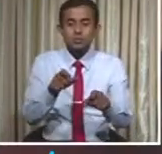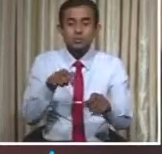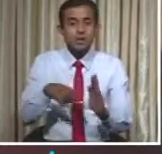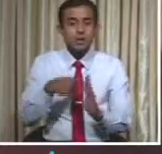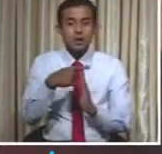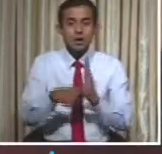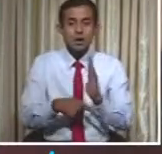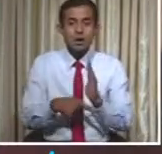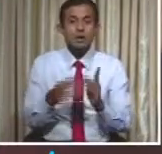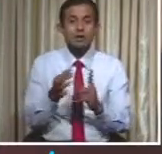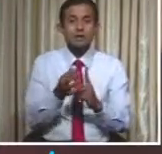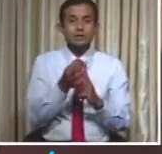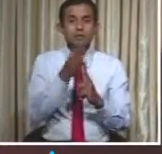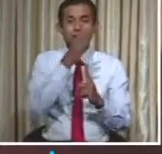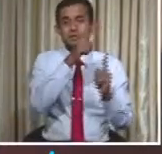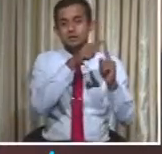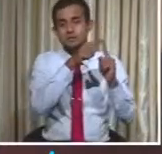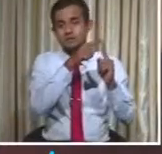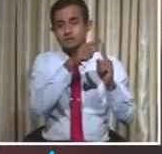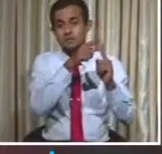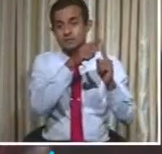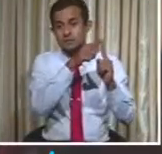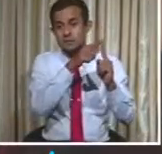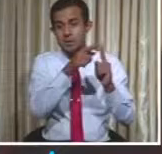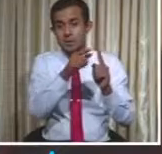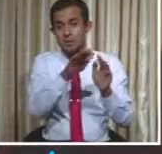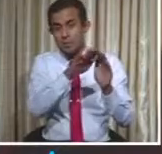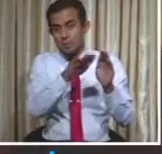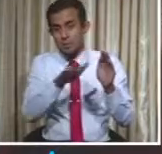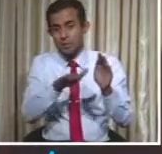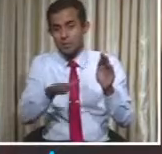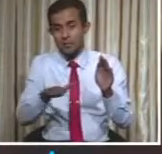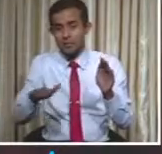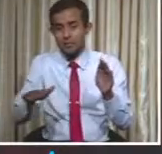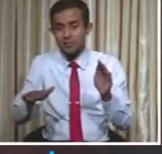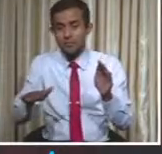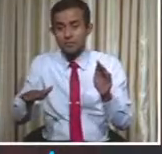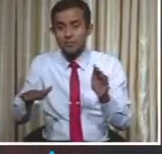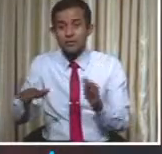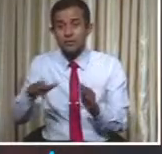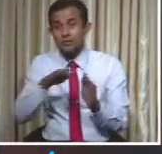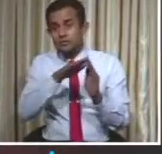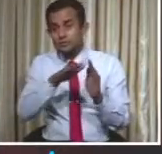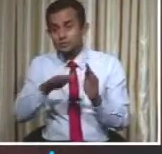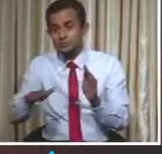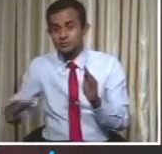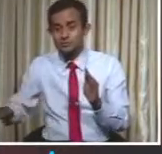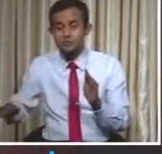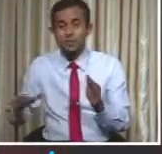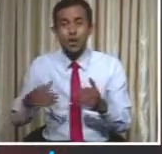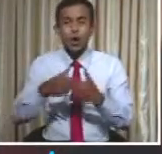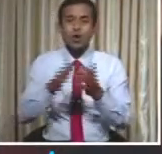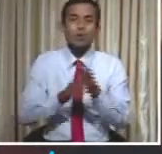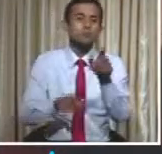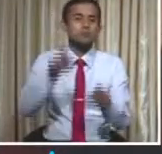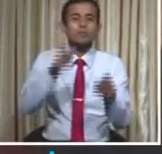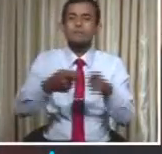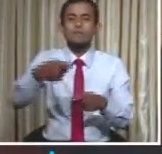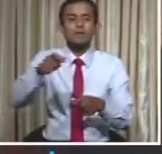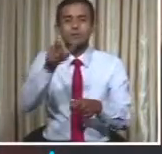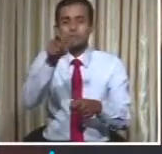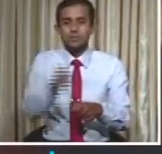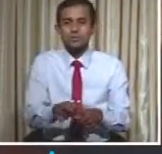රටේ ජනාධිපතිවරයාගේ සිට ගත්තම පහළම පන්තියේ සාමාන්‍ය නිර්ධන පන්තියේ මිනිස්සුන් දක්වා මේ සිළු දෙනා පාරිභෝගිකයෝ.